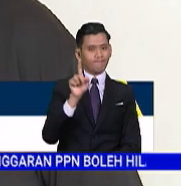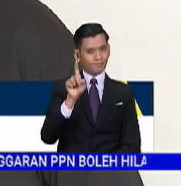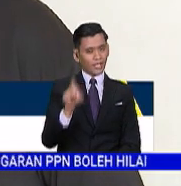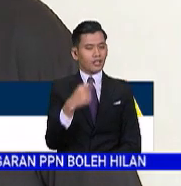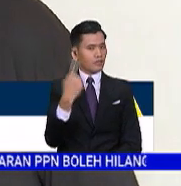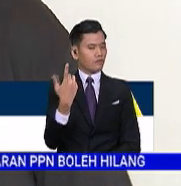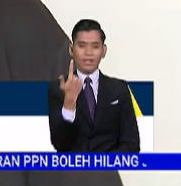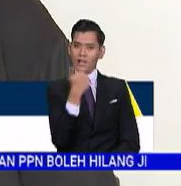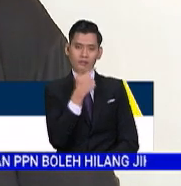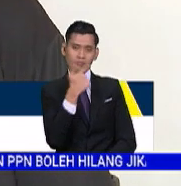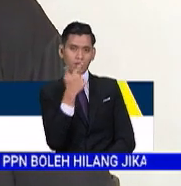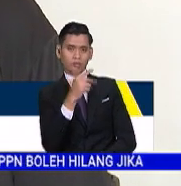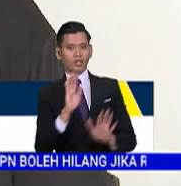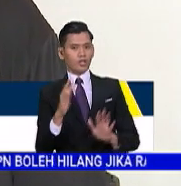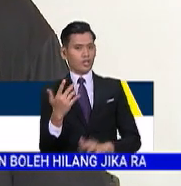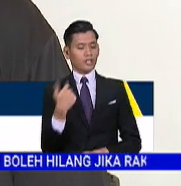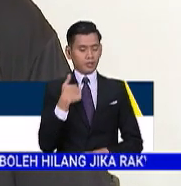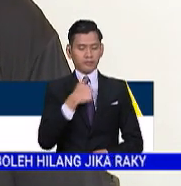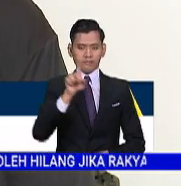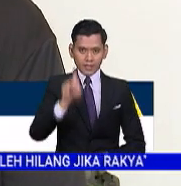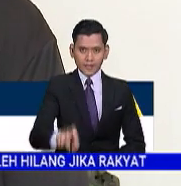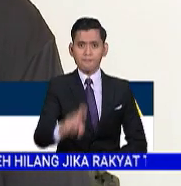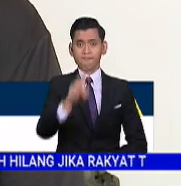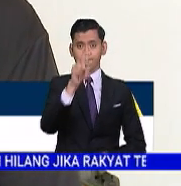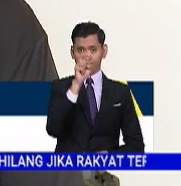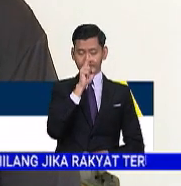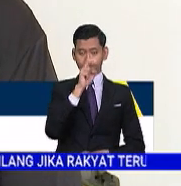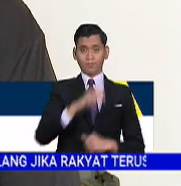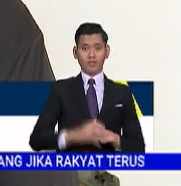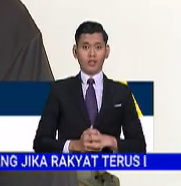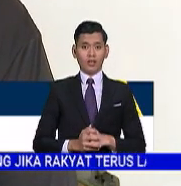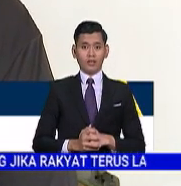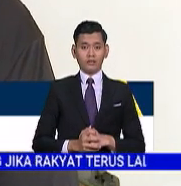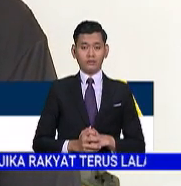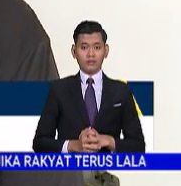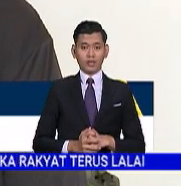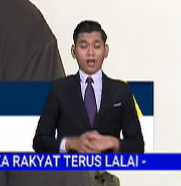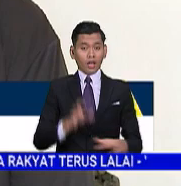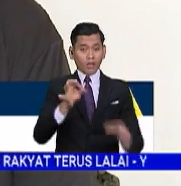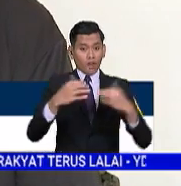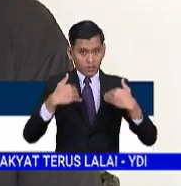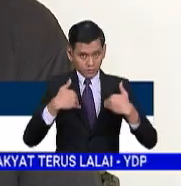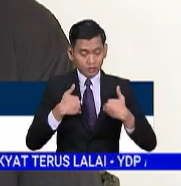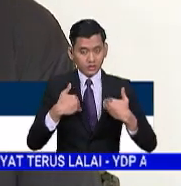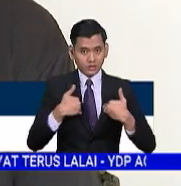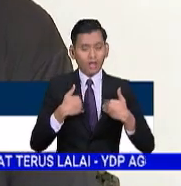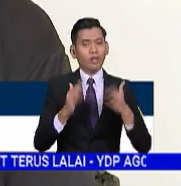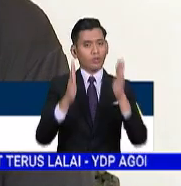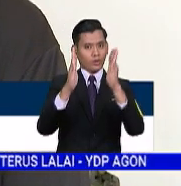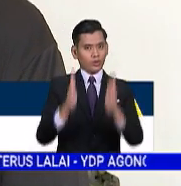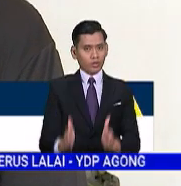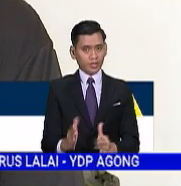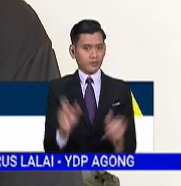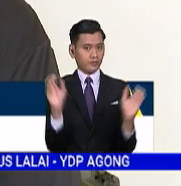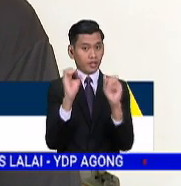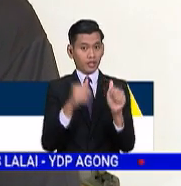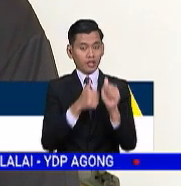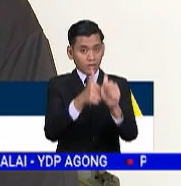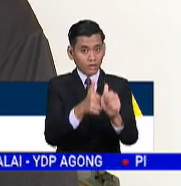tak akan betul ansurlah. Dari segi kalau sekiranya ada pengunjung-pengunjung yang tidak